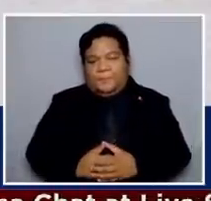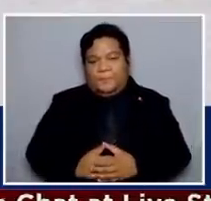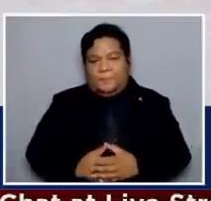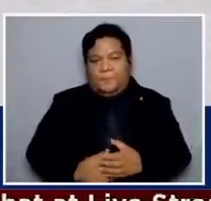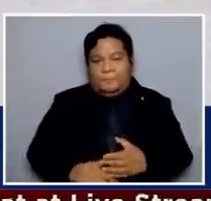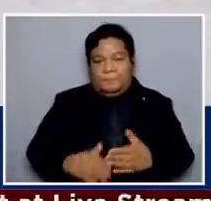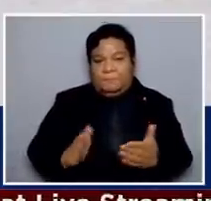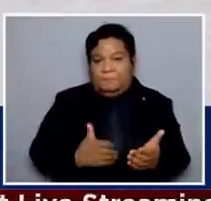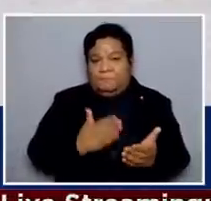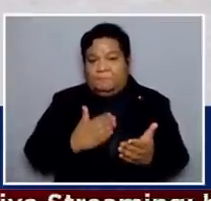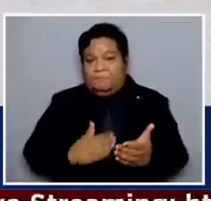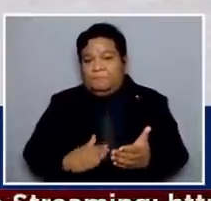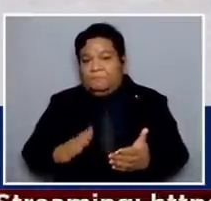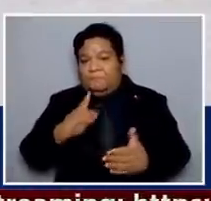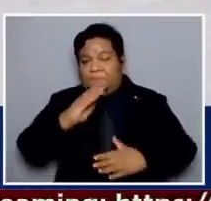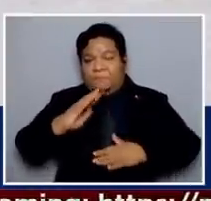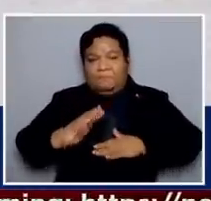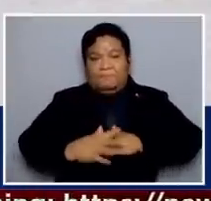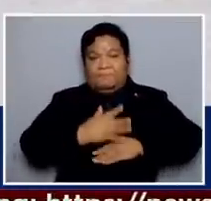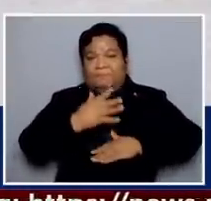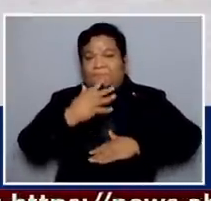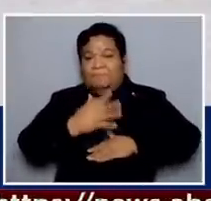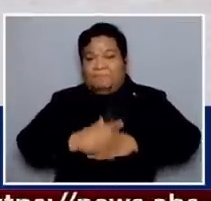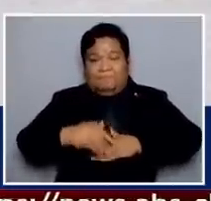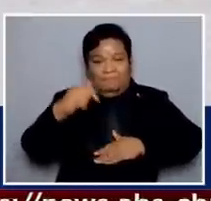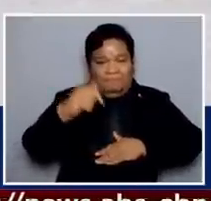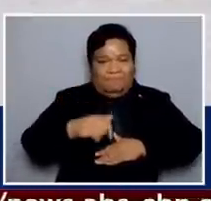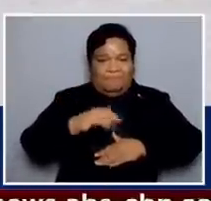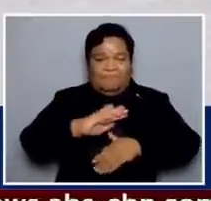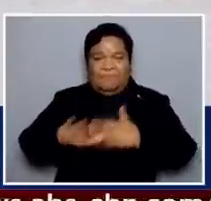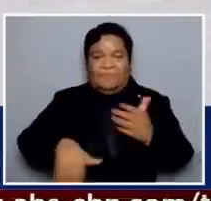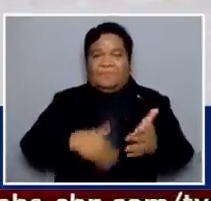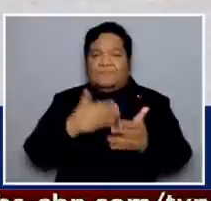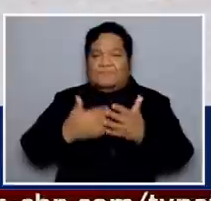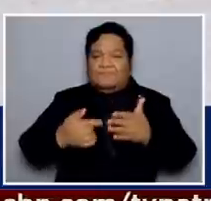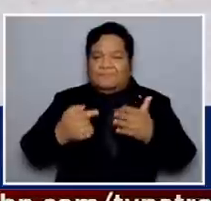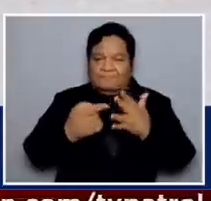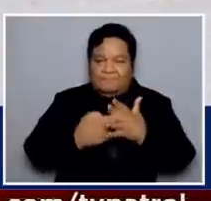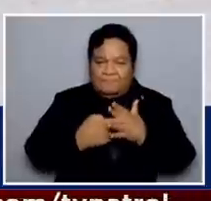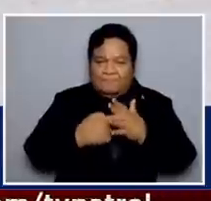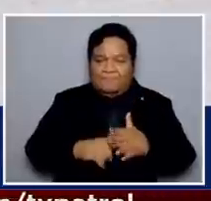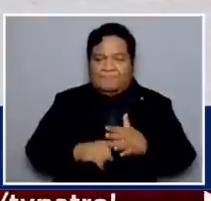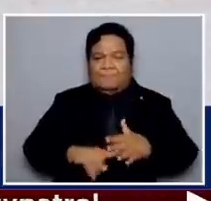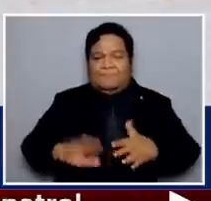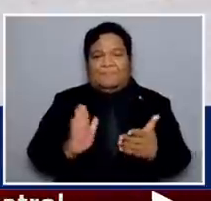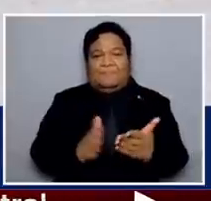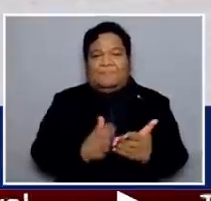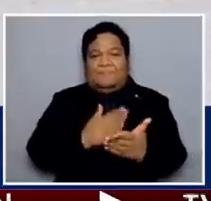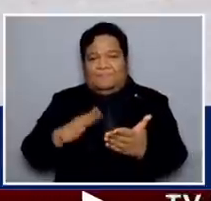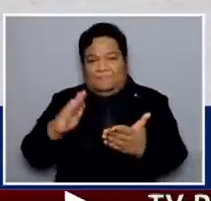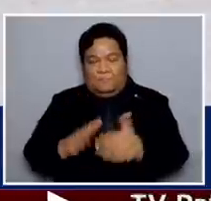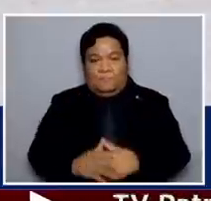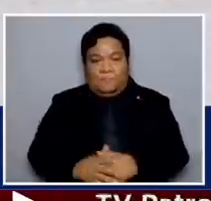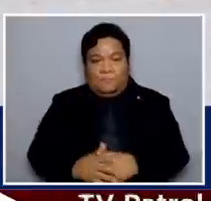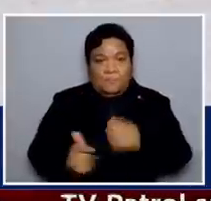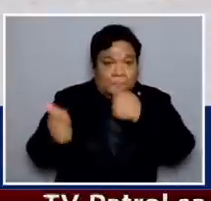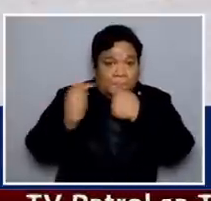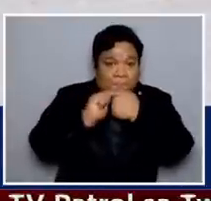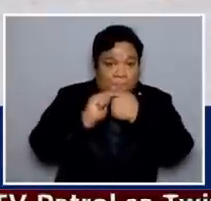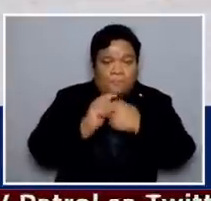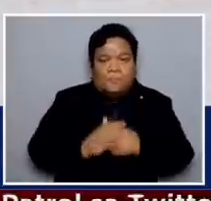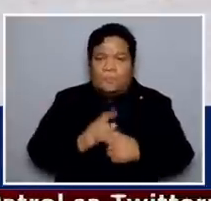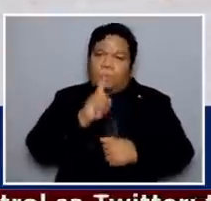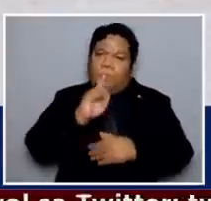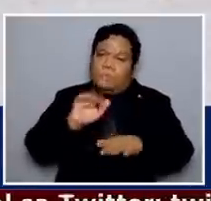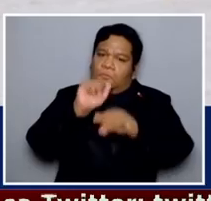dalampasigan ang lahat na simula. Tuloy-tuloy ang blessings para kay Angie nang ilunsad ang kanyang